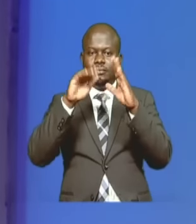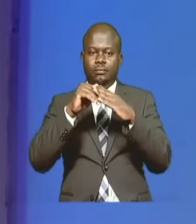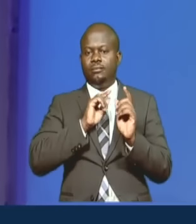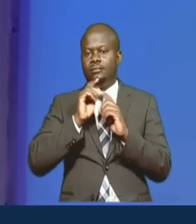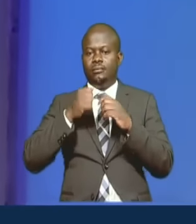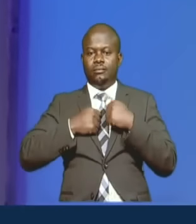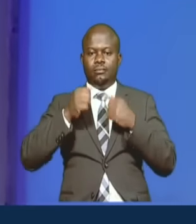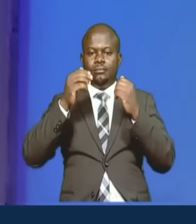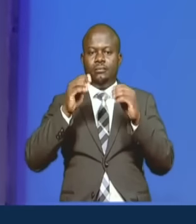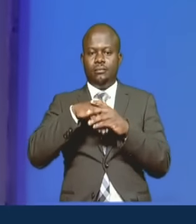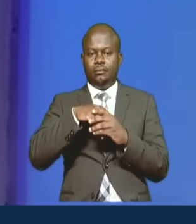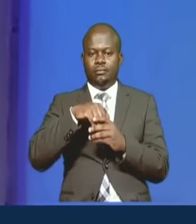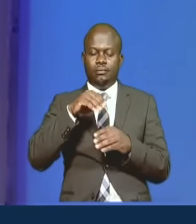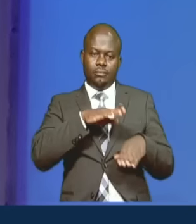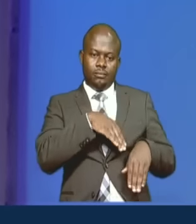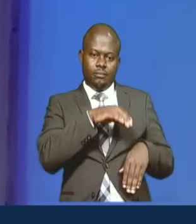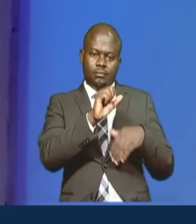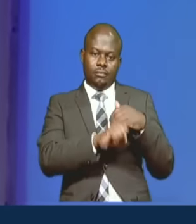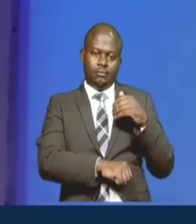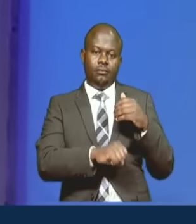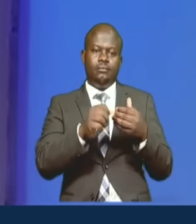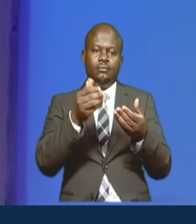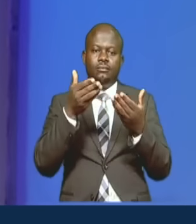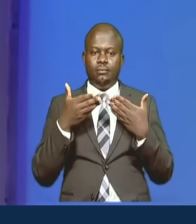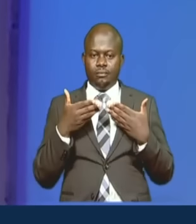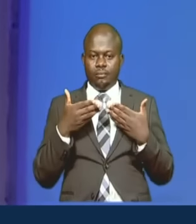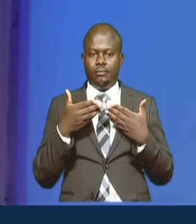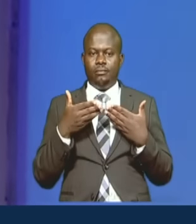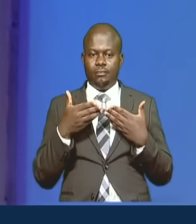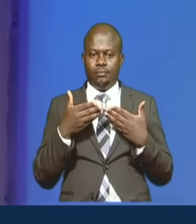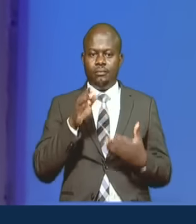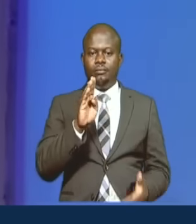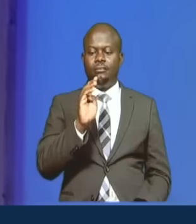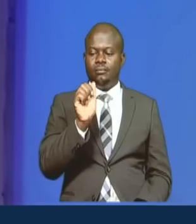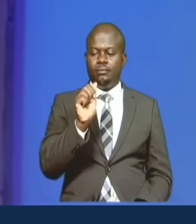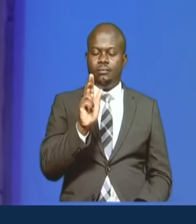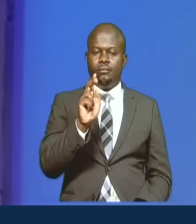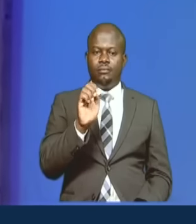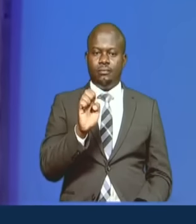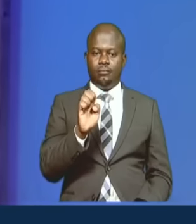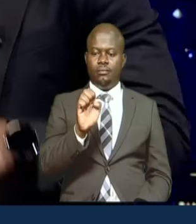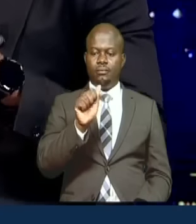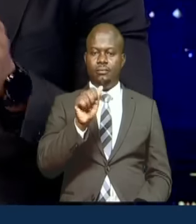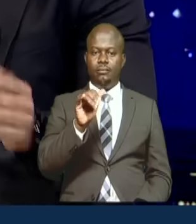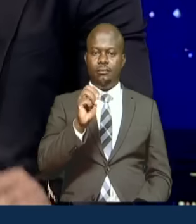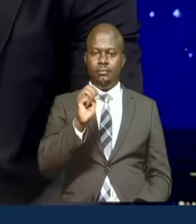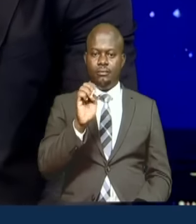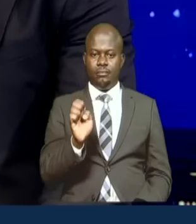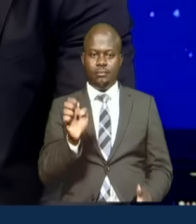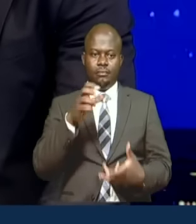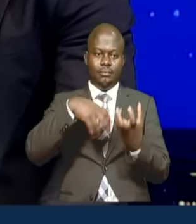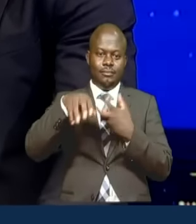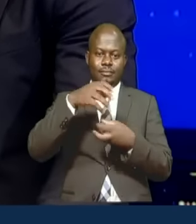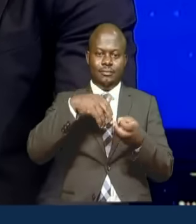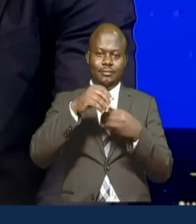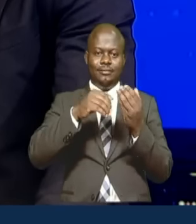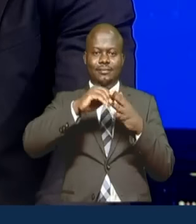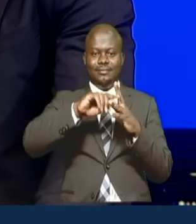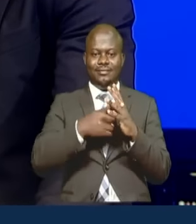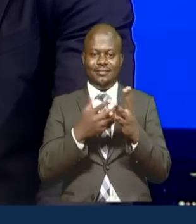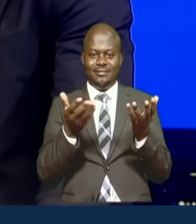Rwanda muri Sudani y'Epfo. Inkuru twagezwagaho na mugezi wacu Bote Mushashi Eme, amazina ndayavangavanze, habanza iri